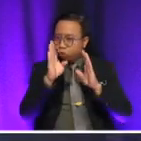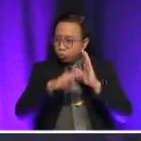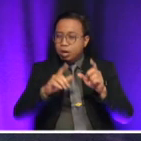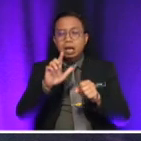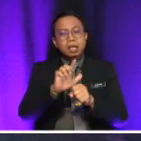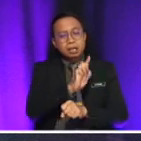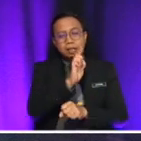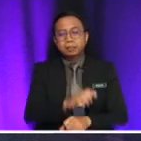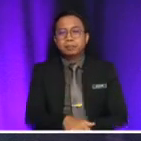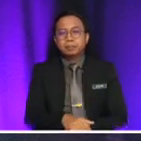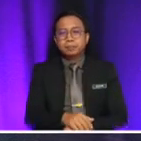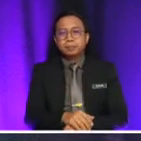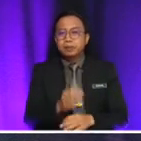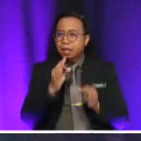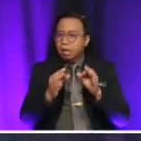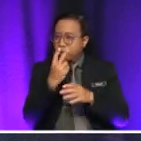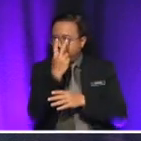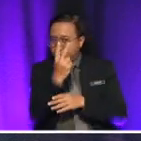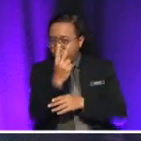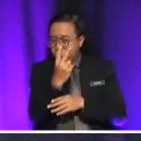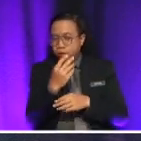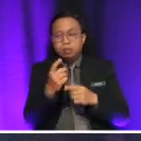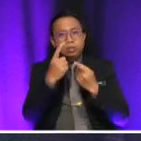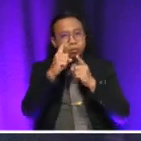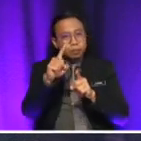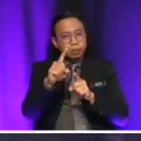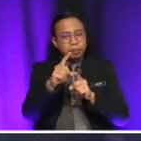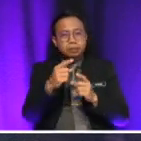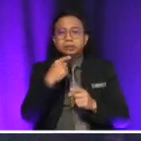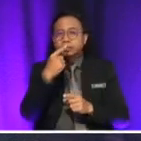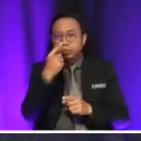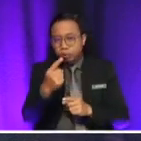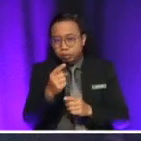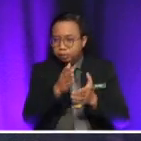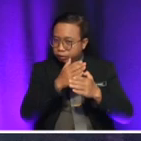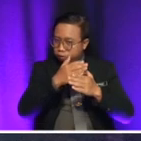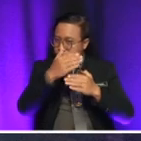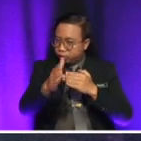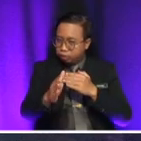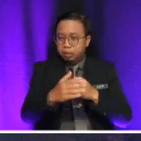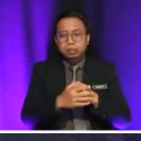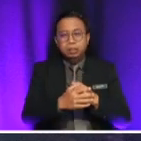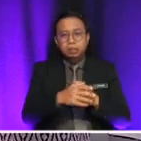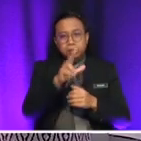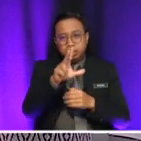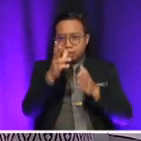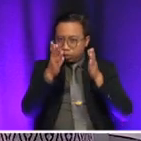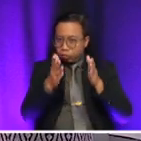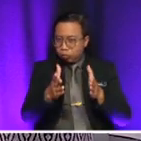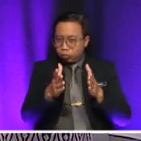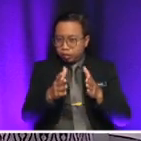lengkap di situ kalau perasaan tadi jawaban Iman menyebut seterusnya tiga orang